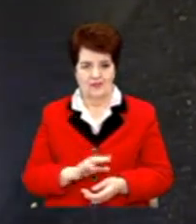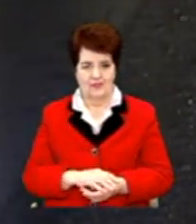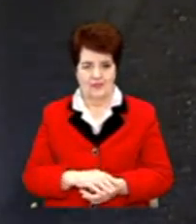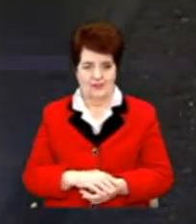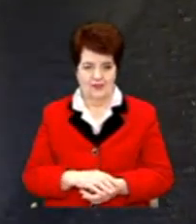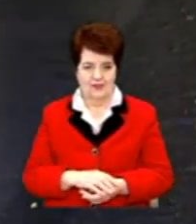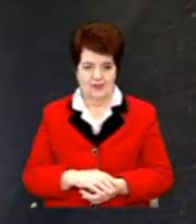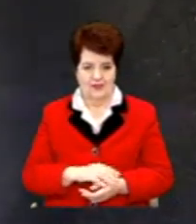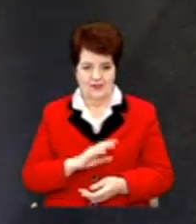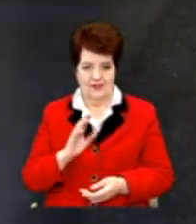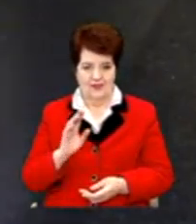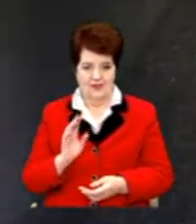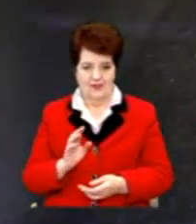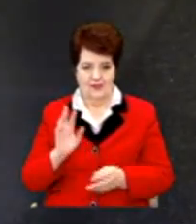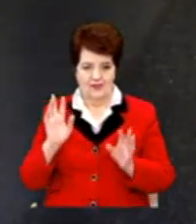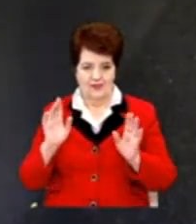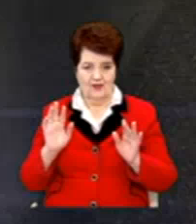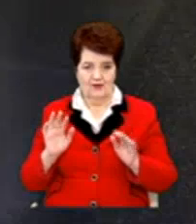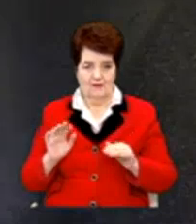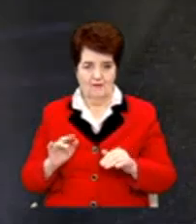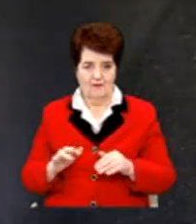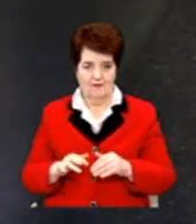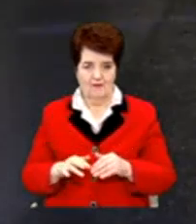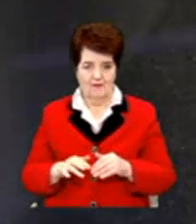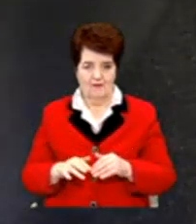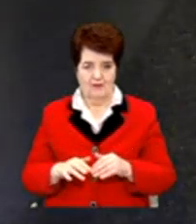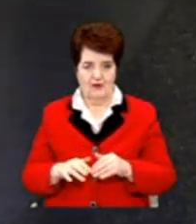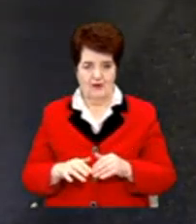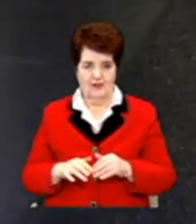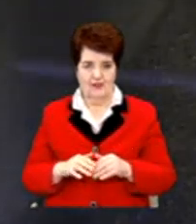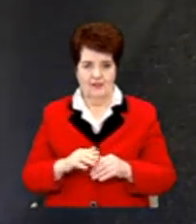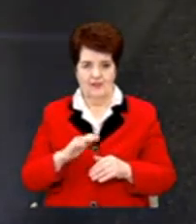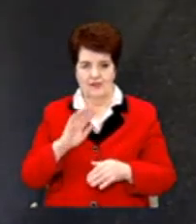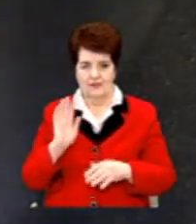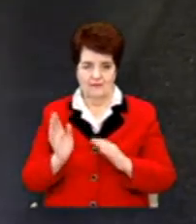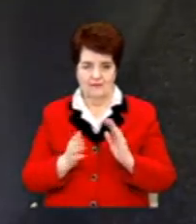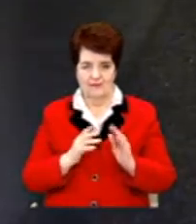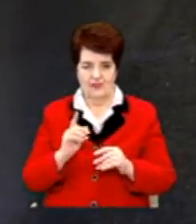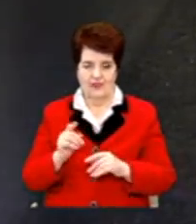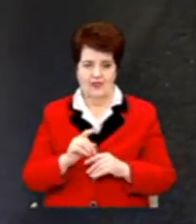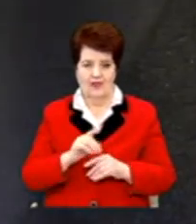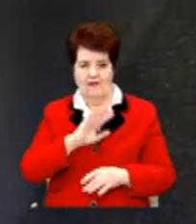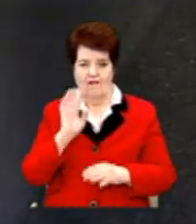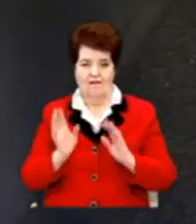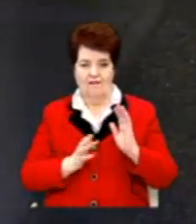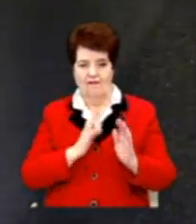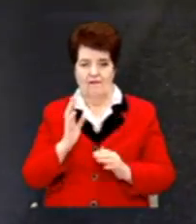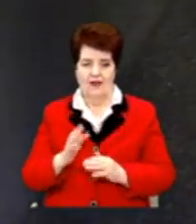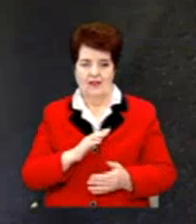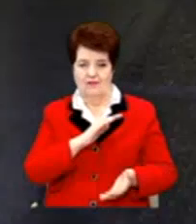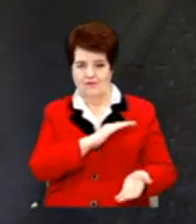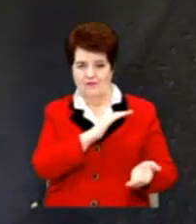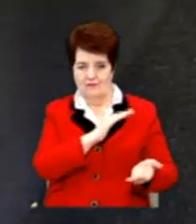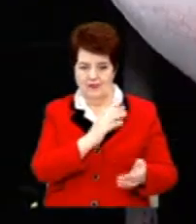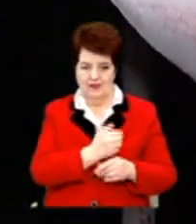mențin pe picioare. Zăpada nu se așterne încă pe carosabil, tocmai din cauza vântului, însă s-a